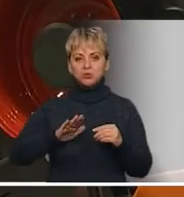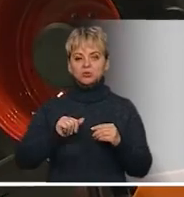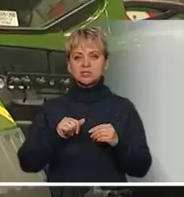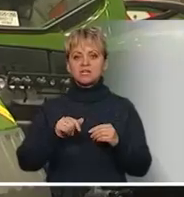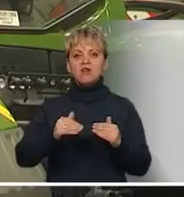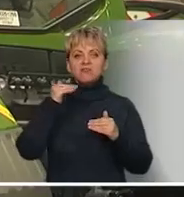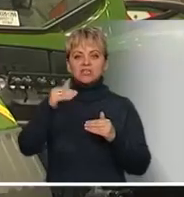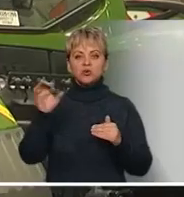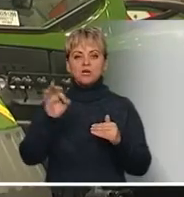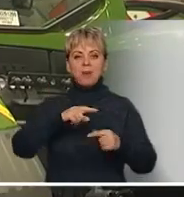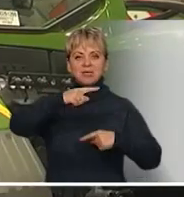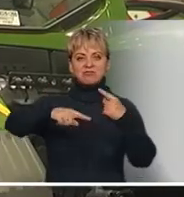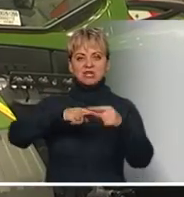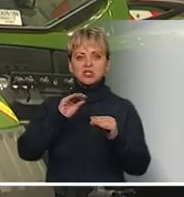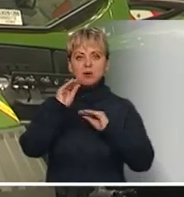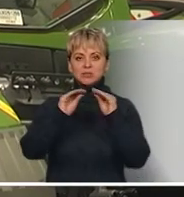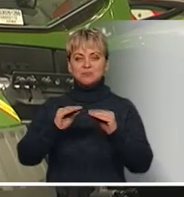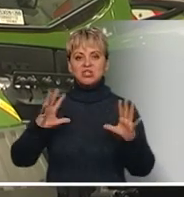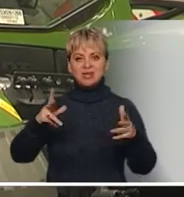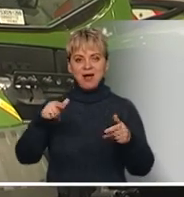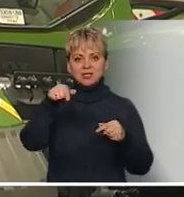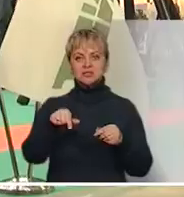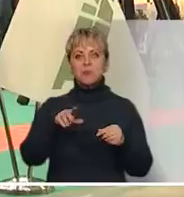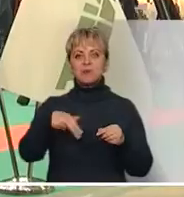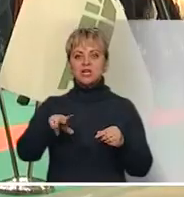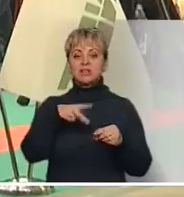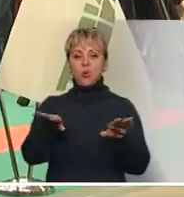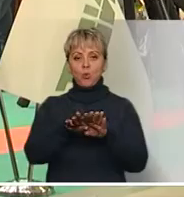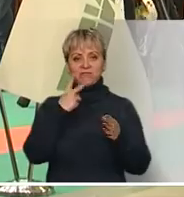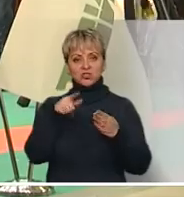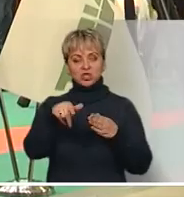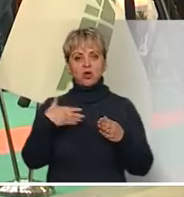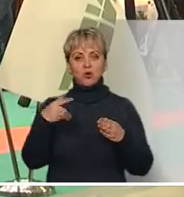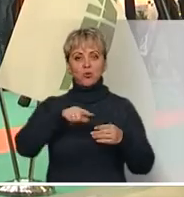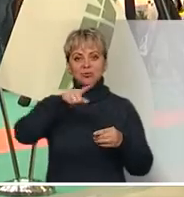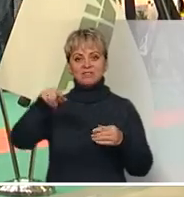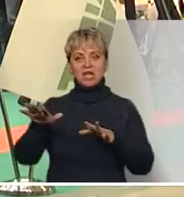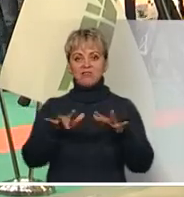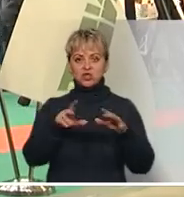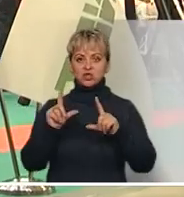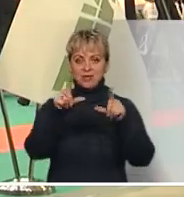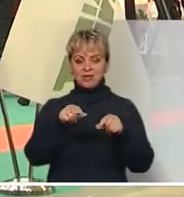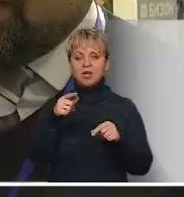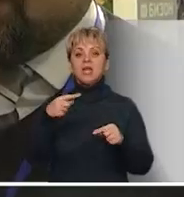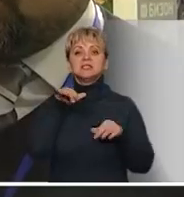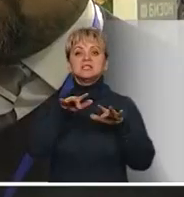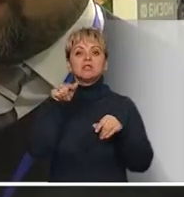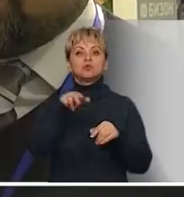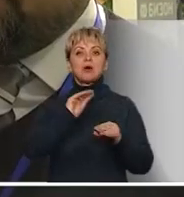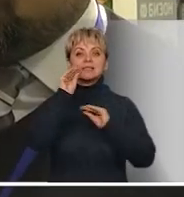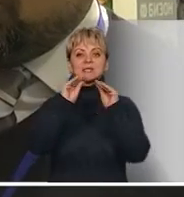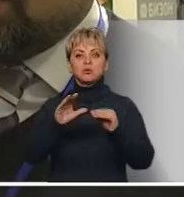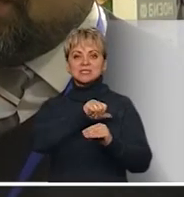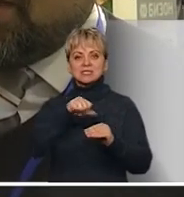и надежность. Высокий момент вращения обеспечивает трактору при суровой внешности легкую динамику движения. Дело в том,